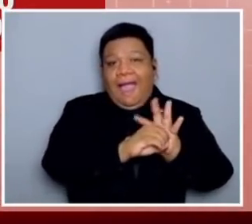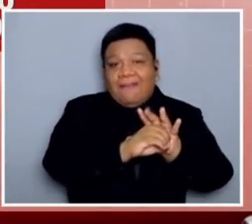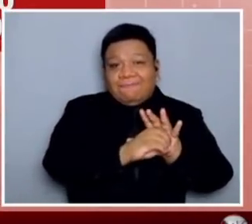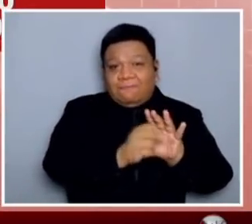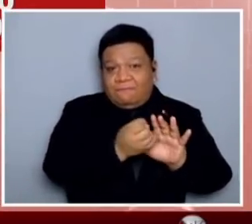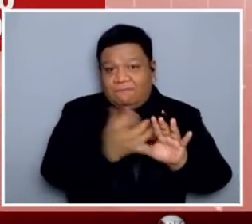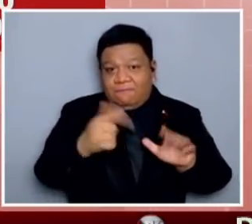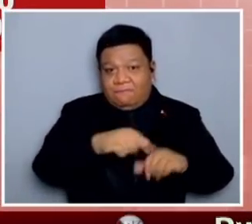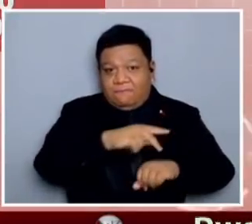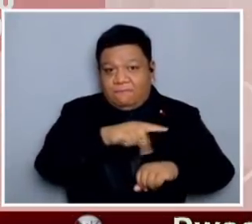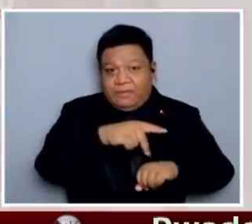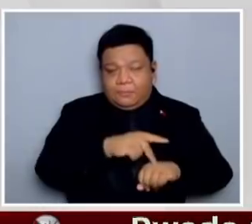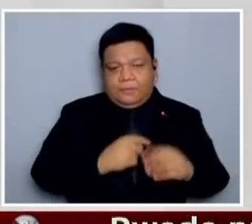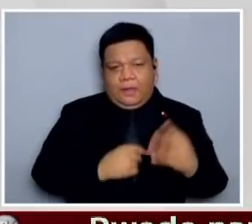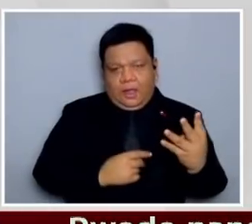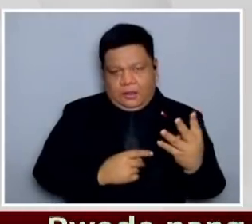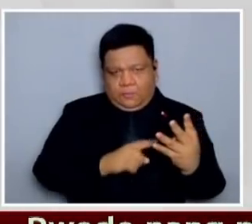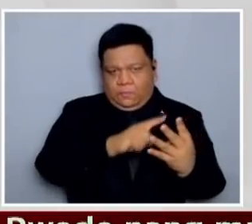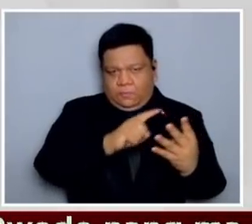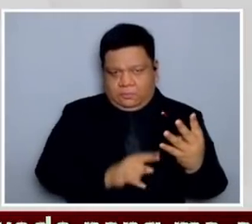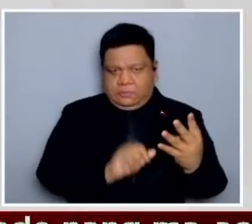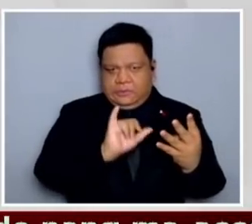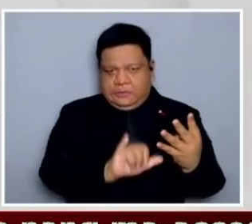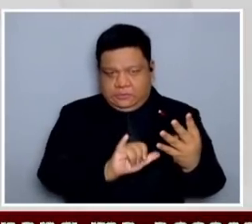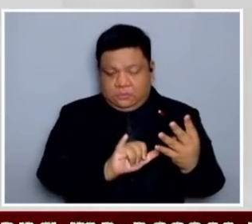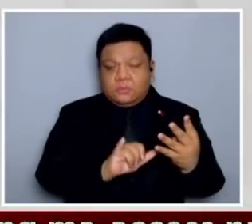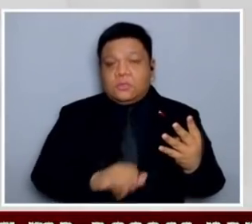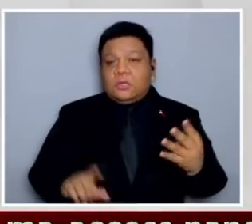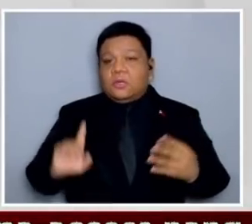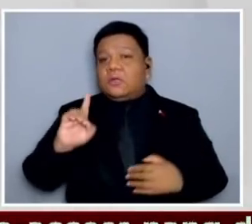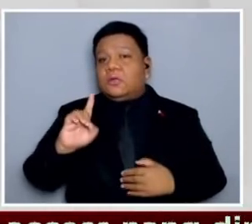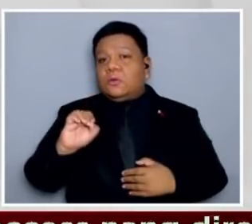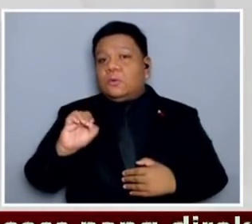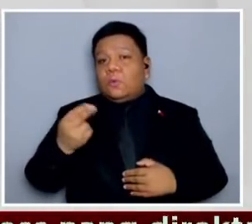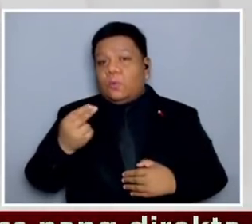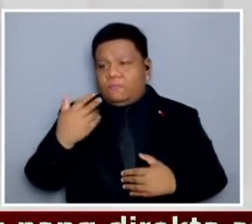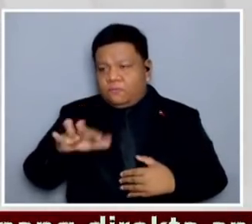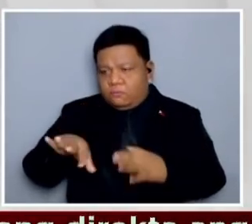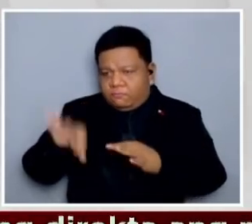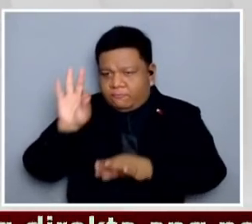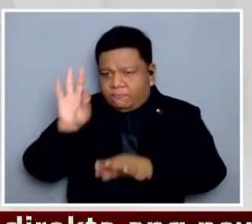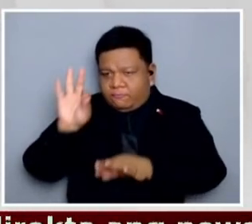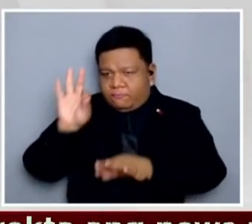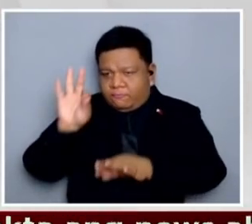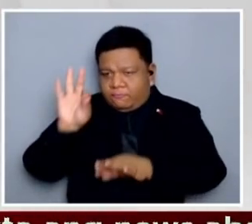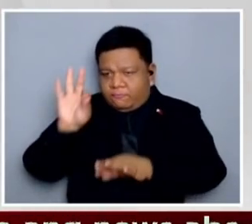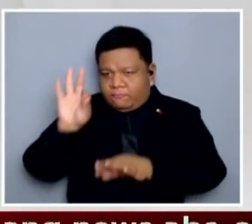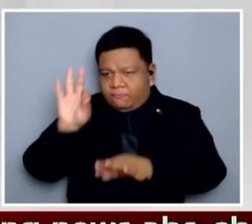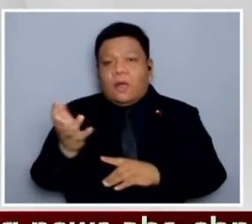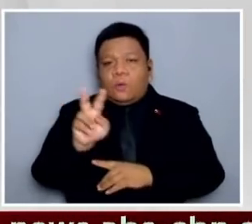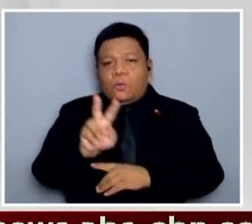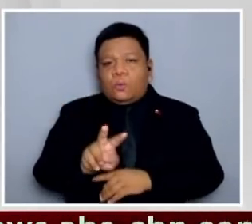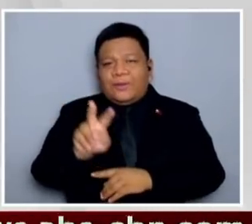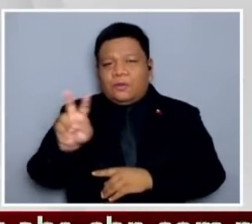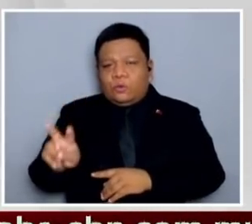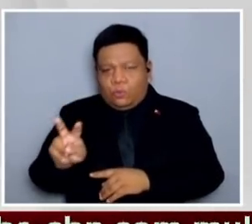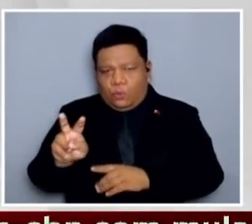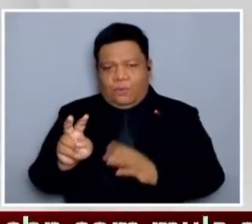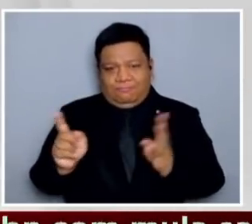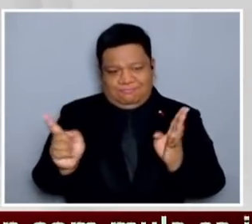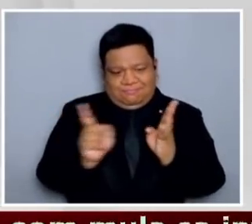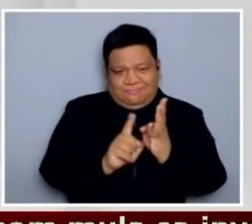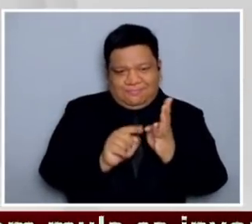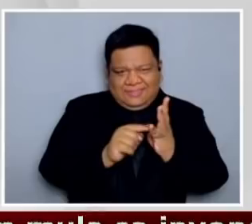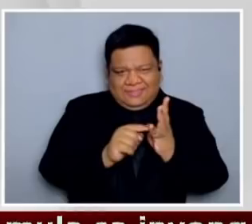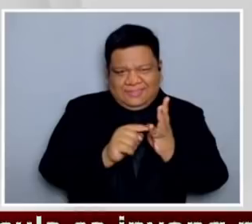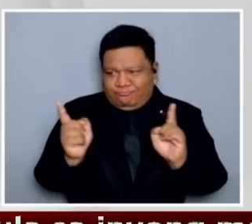sa Pilipinas. Natuntun na ng DOH ang nasa 22 close contacts ng 4 na kaso ng Omicron.